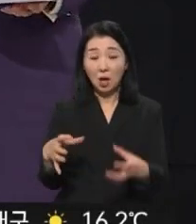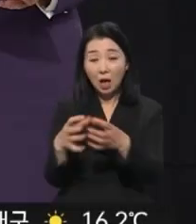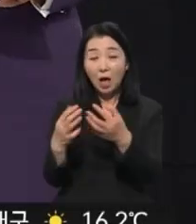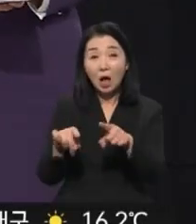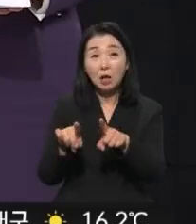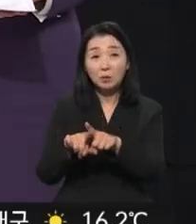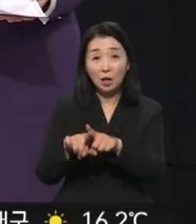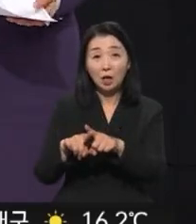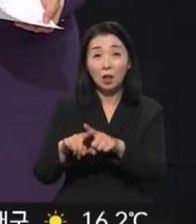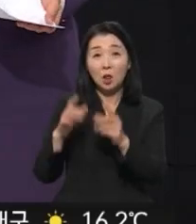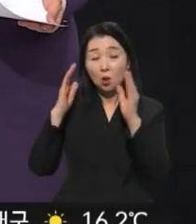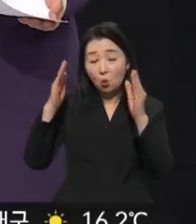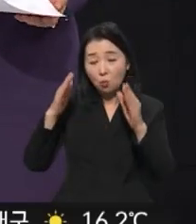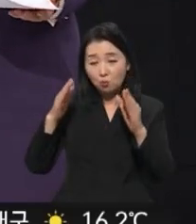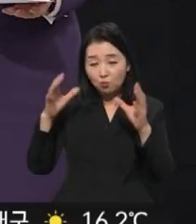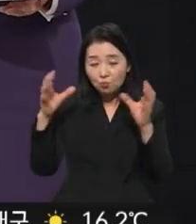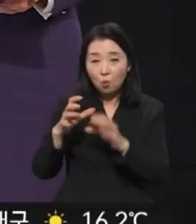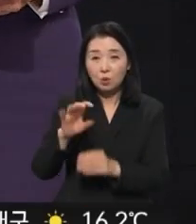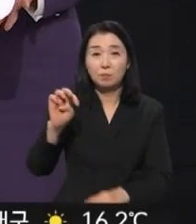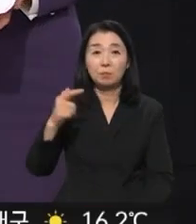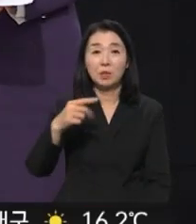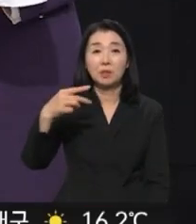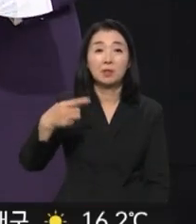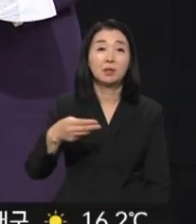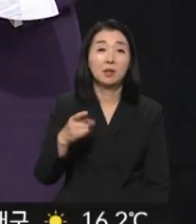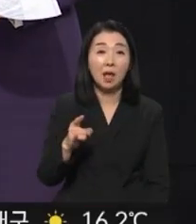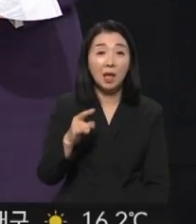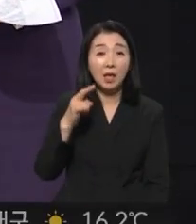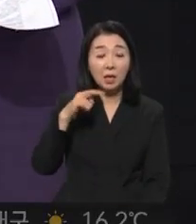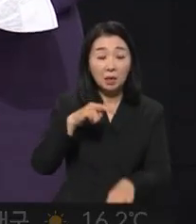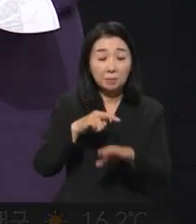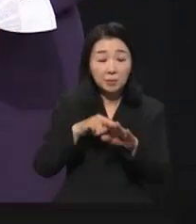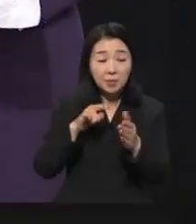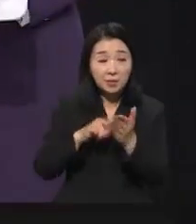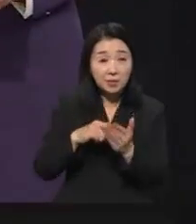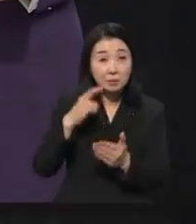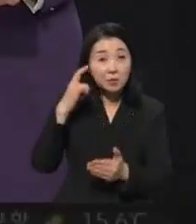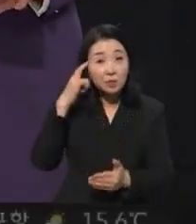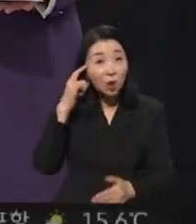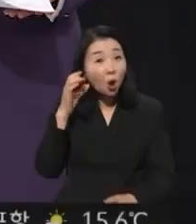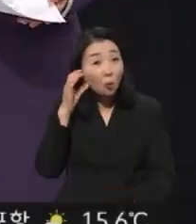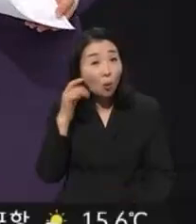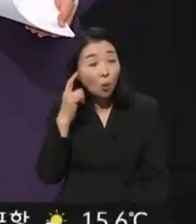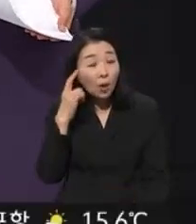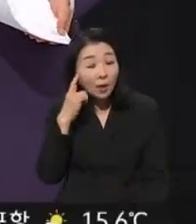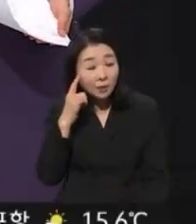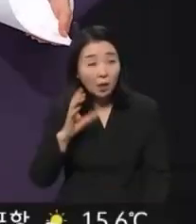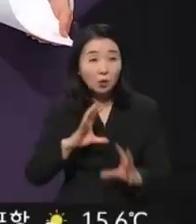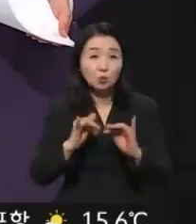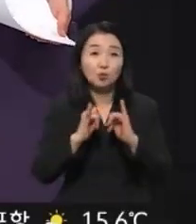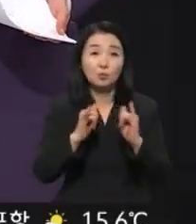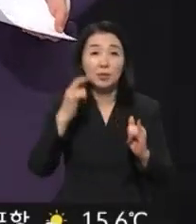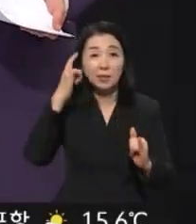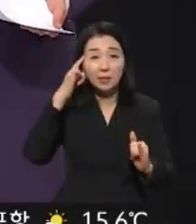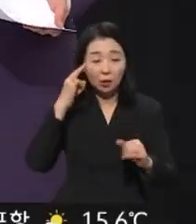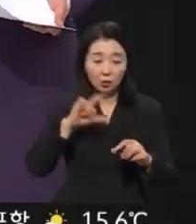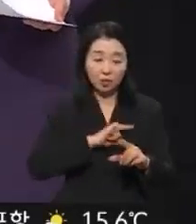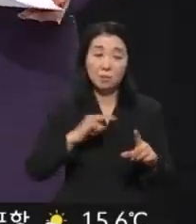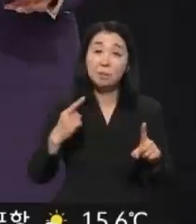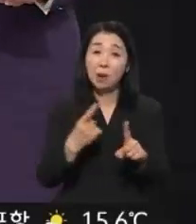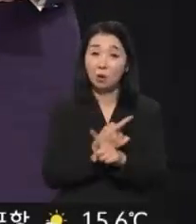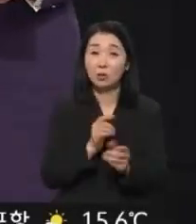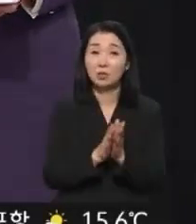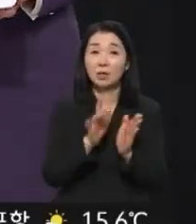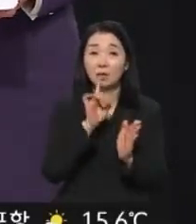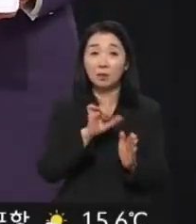국민의힘 공부모임 민들레, 민심 들어볼래가 국민 생각으로 이름을 바꿔서 출범한다는 보도가 나왔습니다.